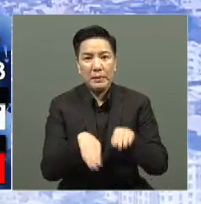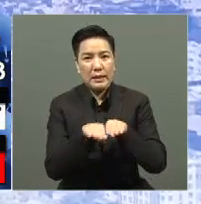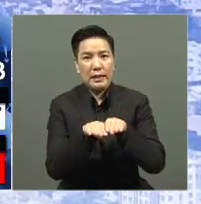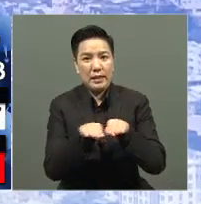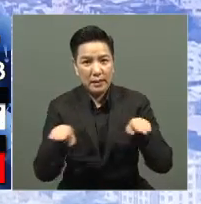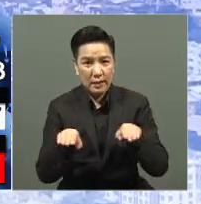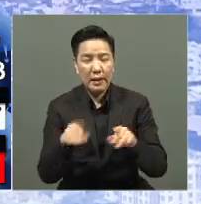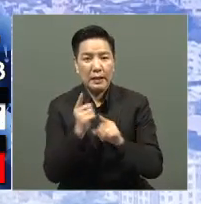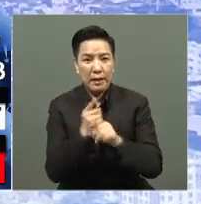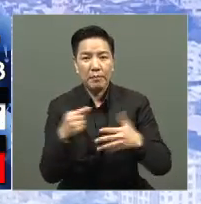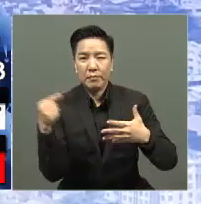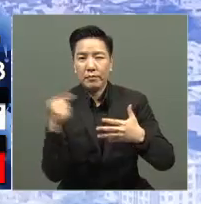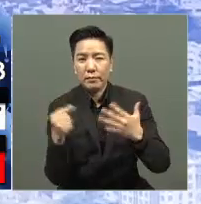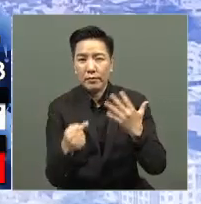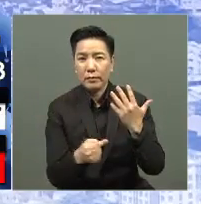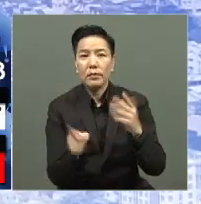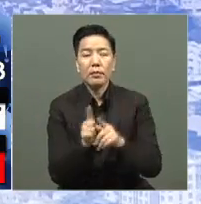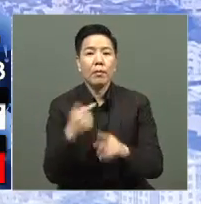ก็จะไม่ได้ติดเชื่อวันนี้อาจจะเป็นมีอาการพรุ่งนี้มะรืนนี้เกิดขึ้นได้ทุกที่ซึ่งณตอนนี้นี้ก็ก็ให้สบายใจได้นิดนึงนะครับเบาใจขึ้นได้แต่อย่าวางใจคำนี้ผมอยากจะใช้อยู่นะครับเราใจขึ้นก็คือทำงานมันมาหนักๆแล้วก็เออและผ่อนคลายดูสักนิดนึงแต่วางใจทั้งหมดไม่ได้ครับเพราะว่าถ้าเราไม่ได้ถูกปฏิบัติในมาตรการหลักทั้งหมด5